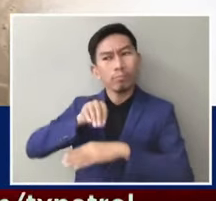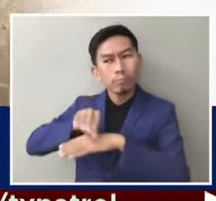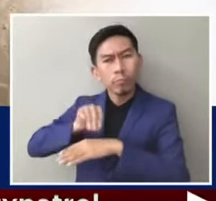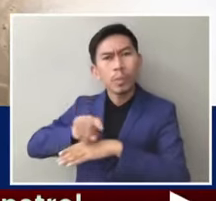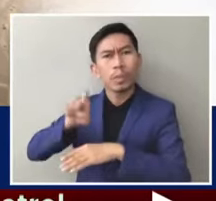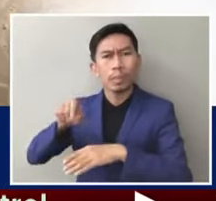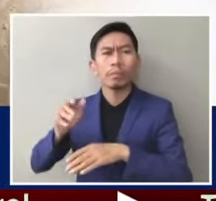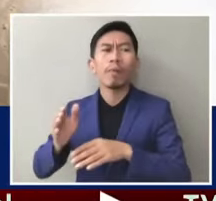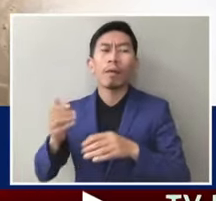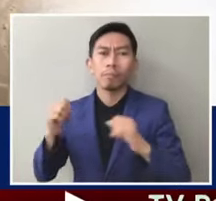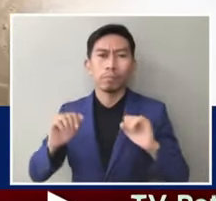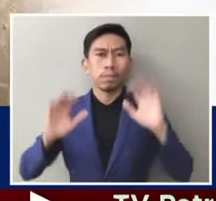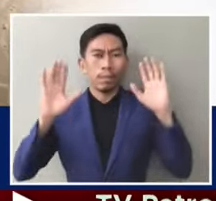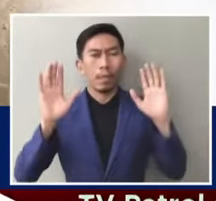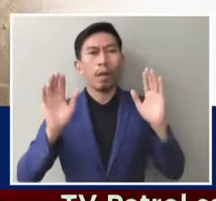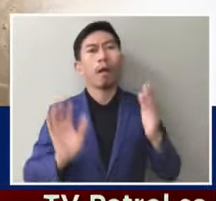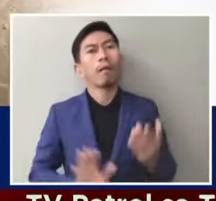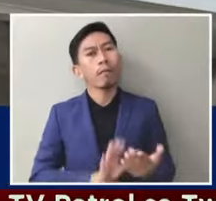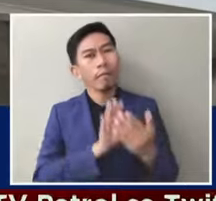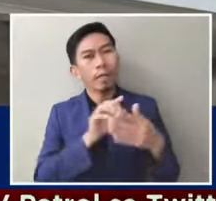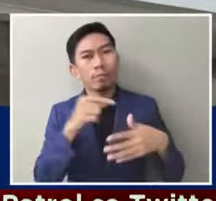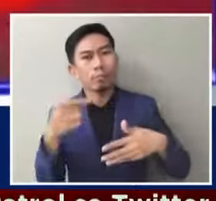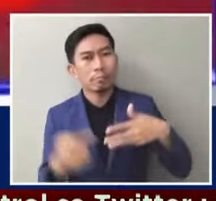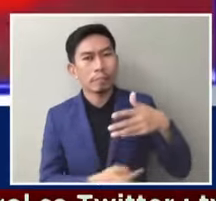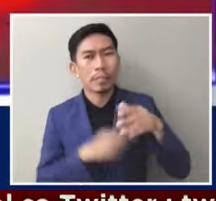ang mga imbestigasyon at kaso.